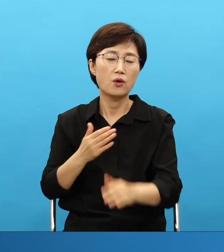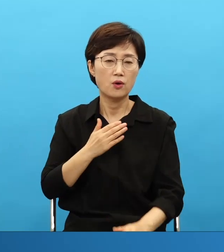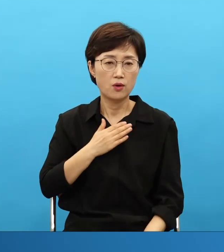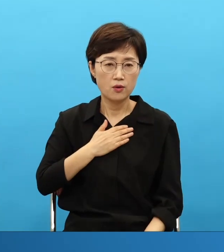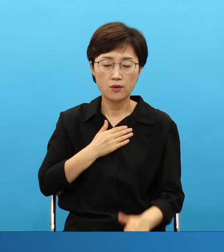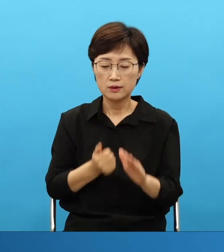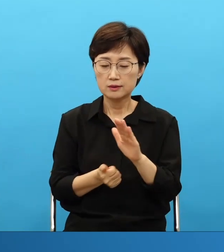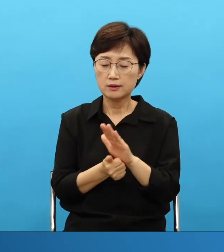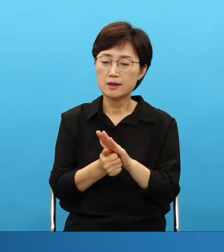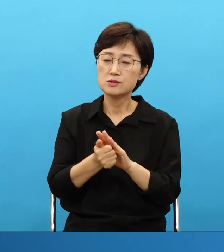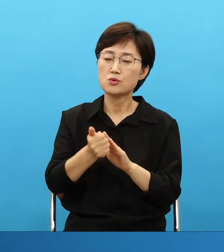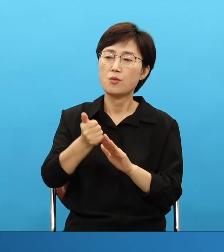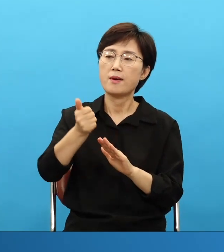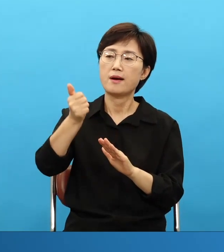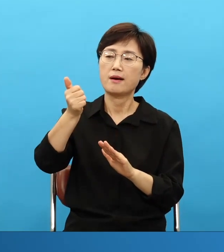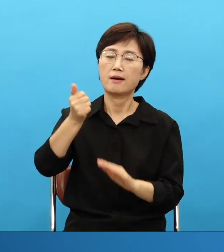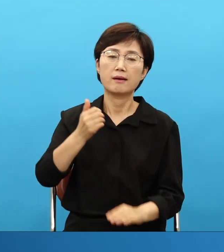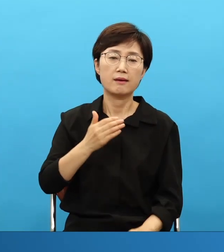보여